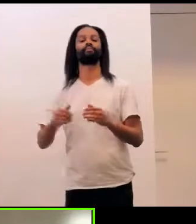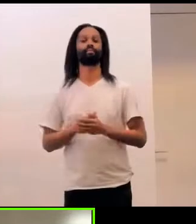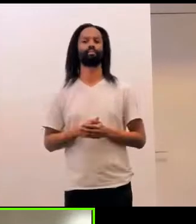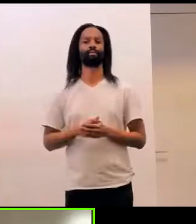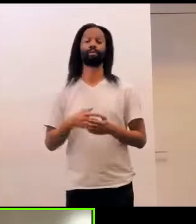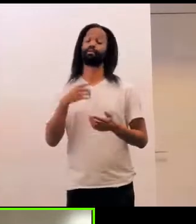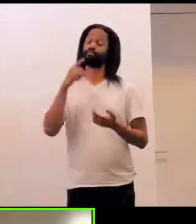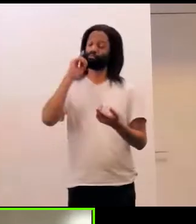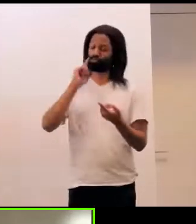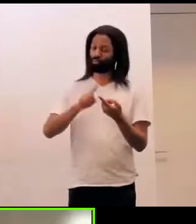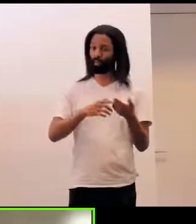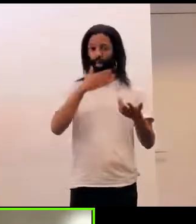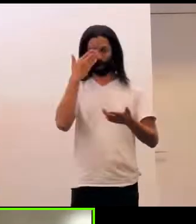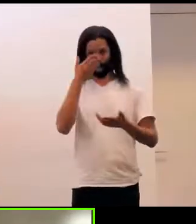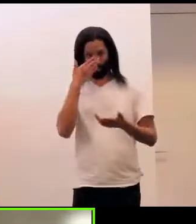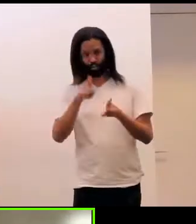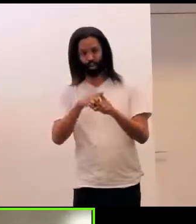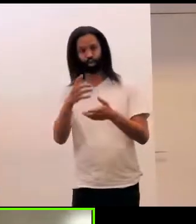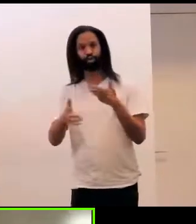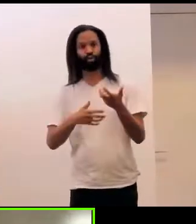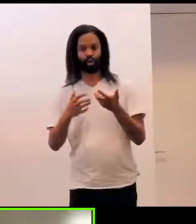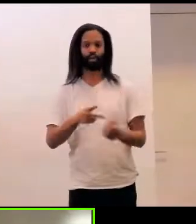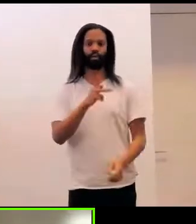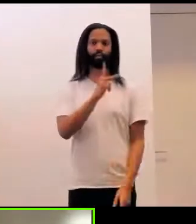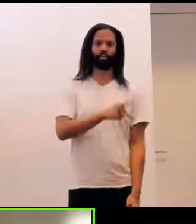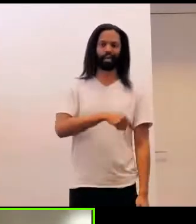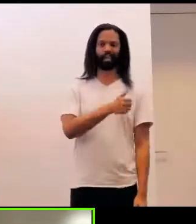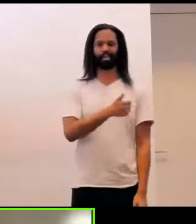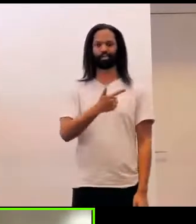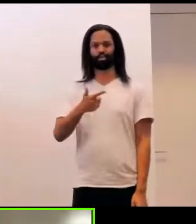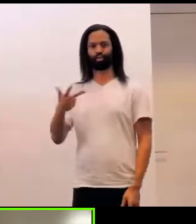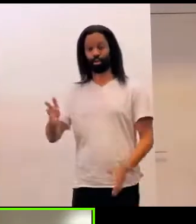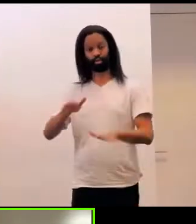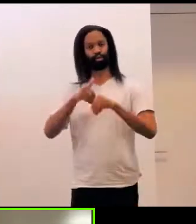chauffage urbain de type P1, P2, P3.